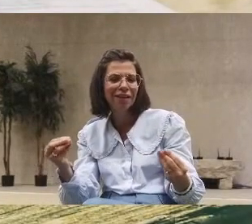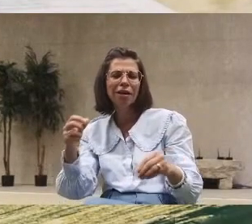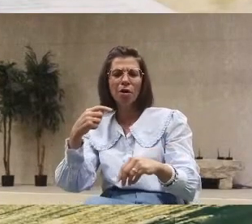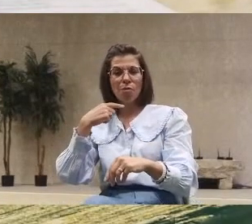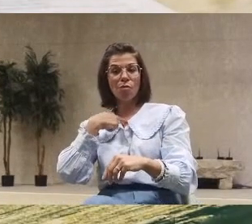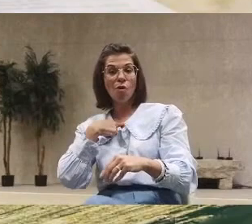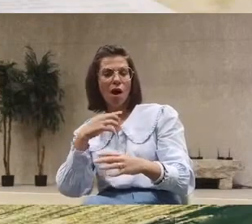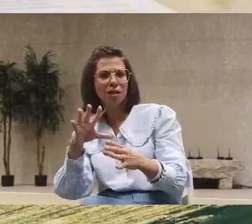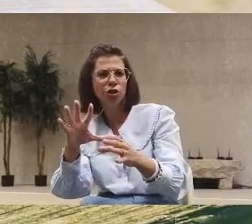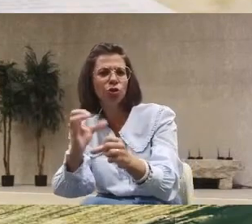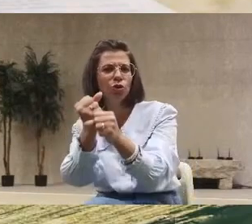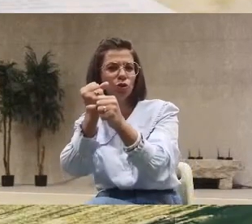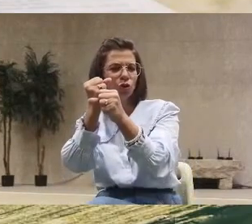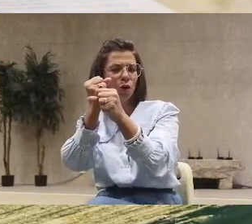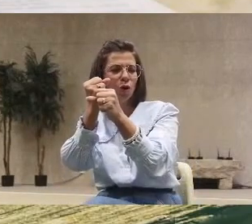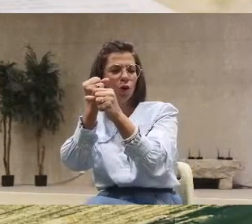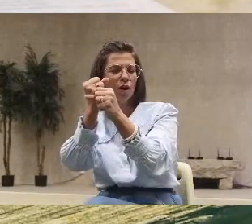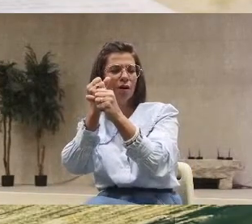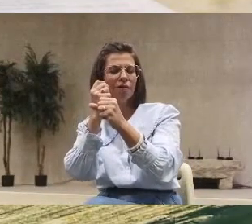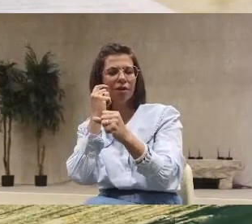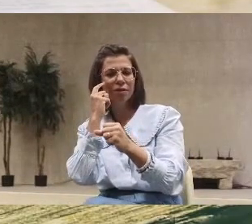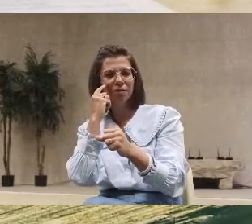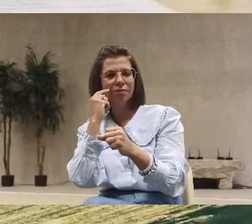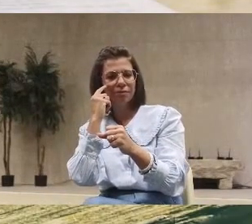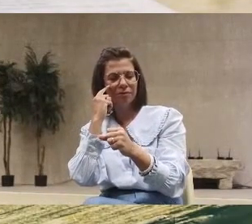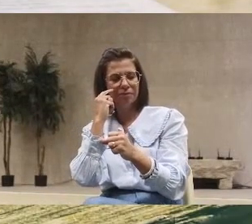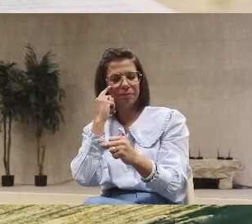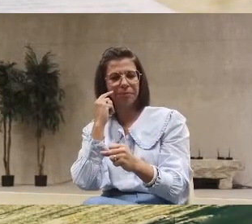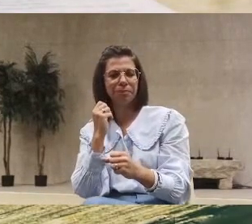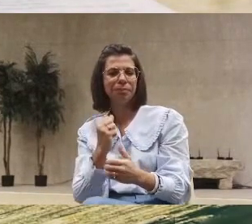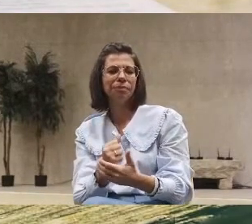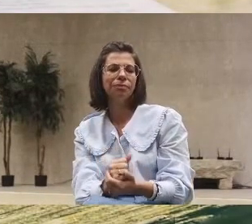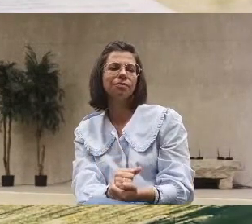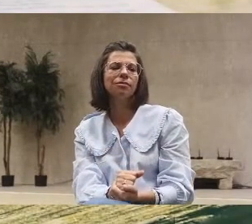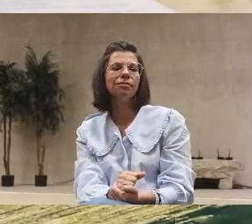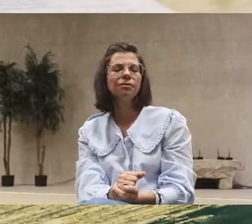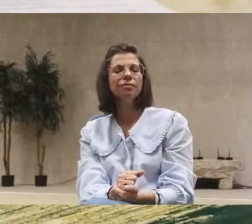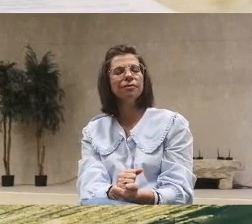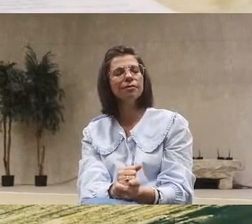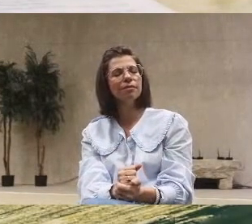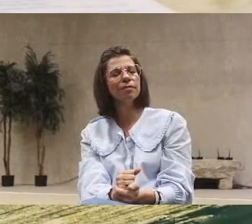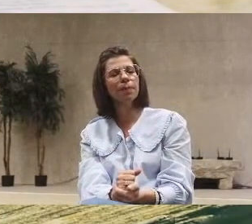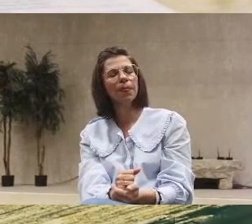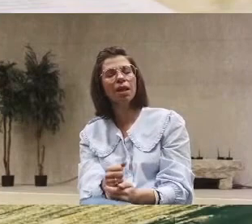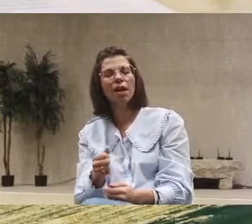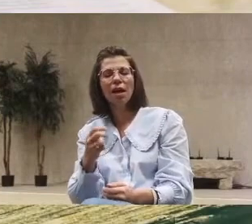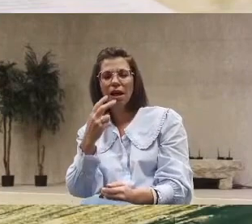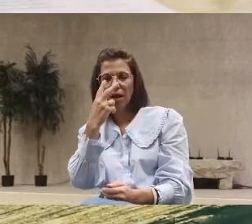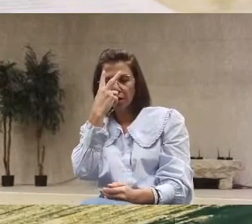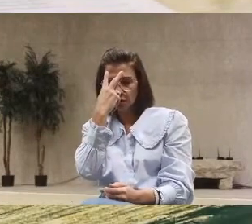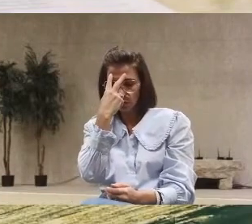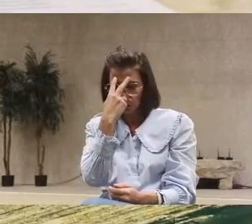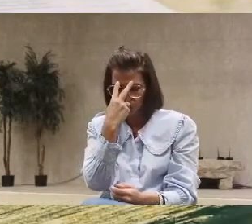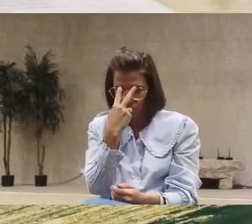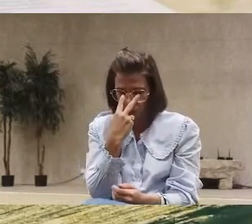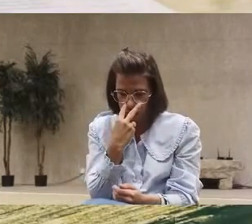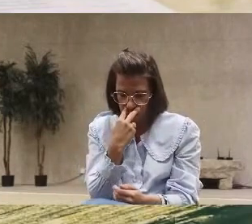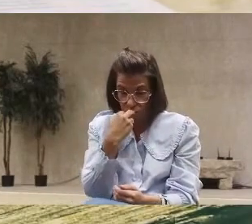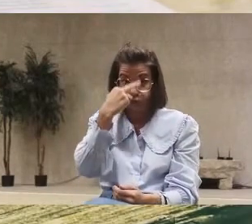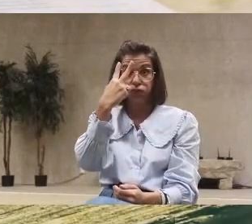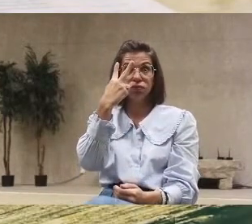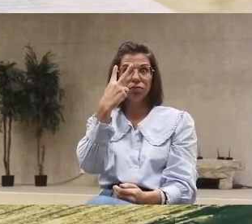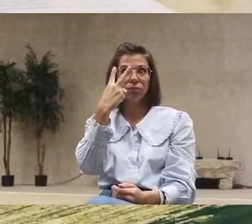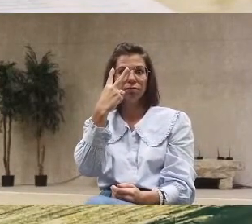et il dit allez apporter à Jean ce que vous avez vu et entendu les aveugles voient les boîteux marchent les lépreux sont